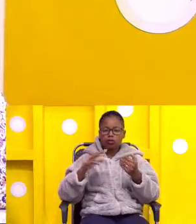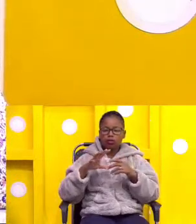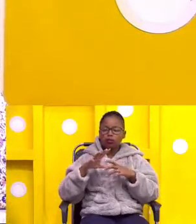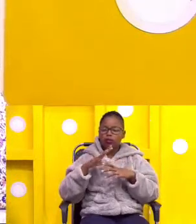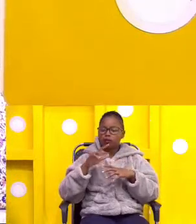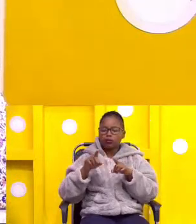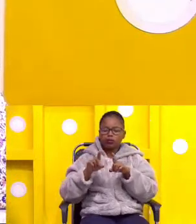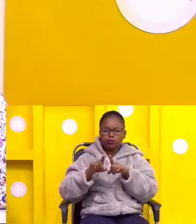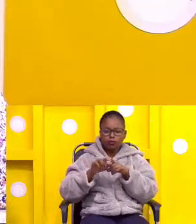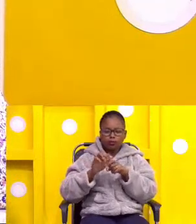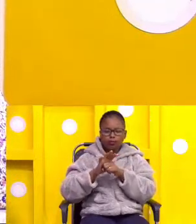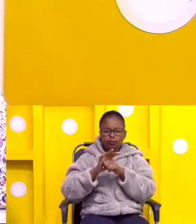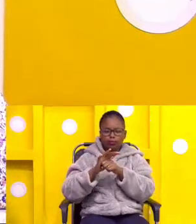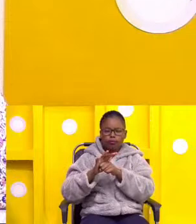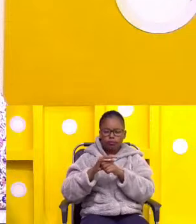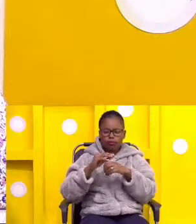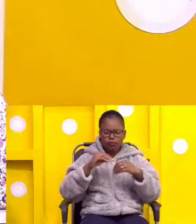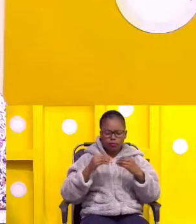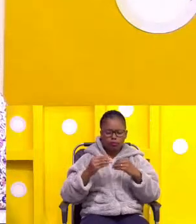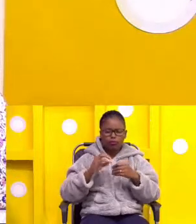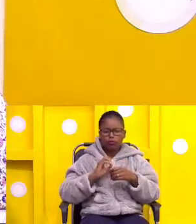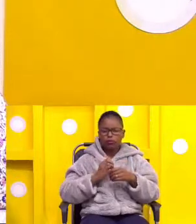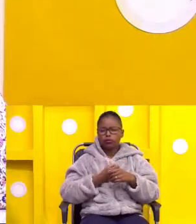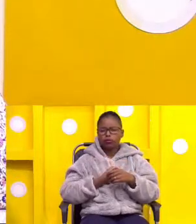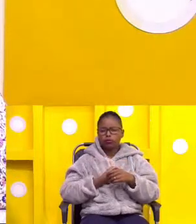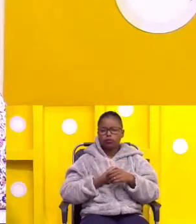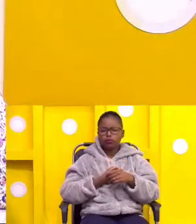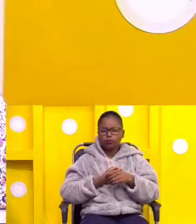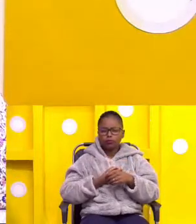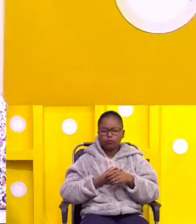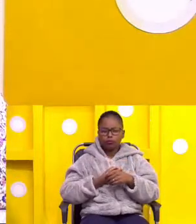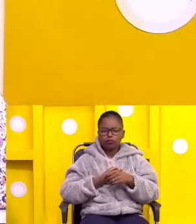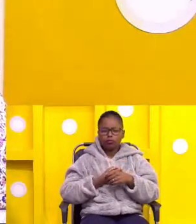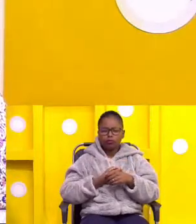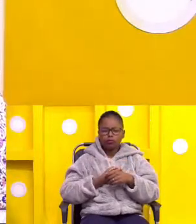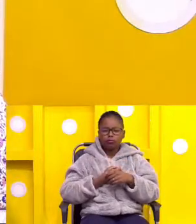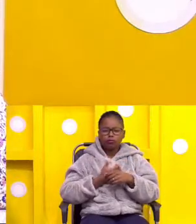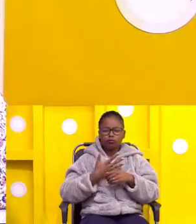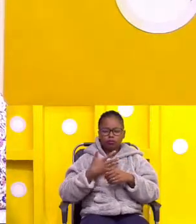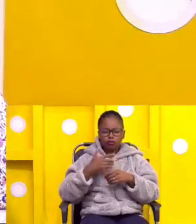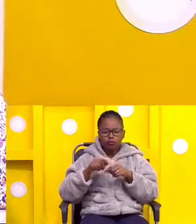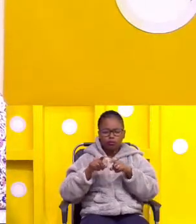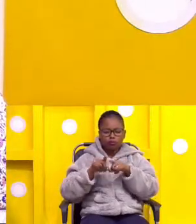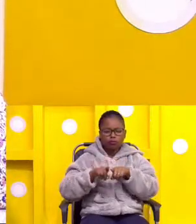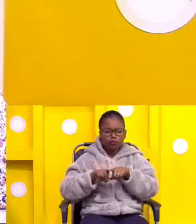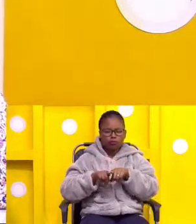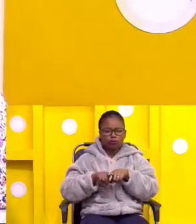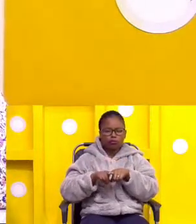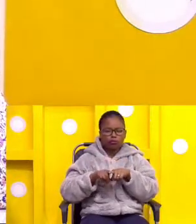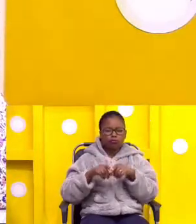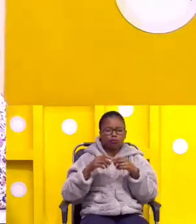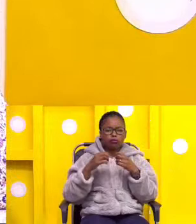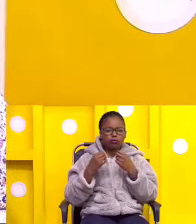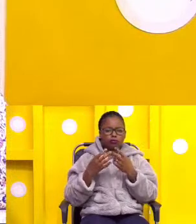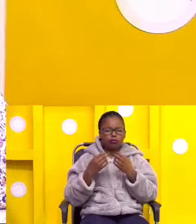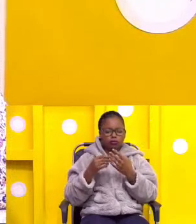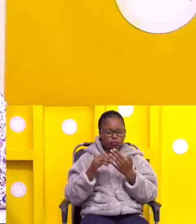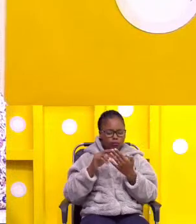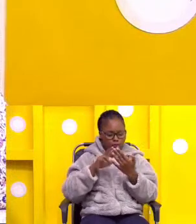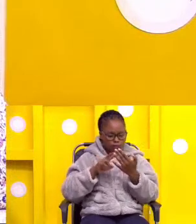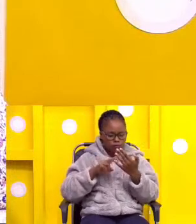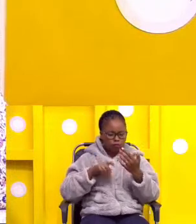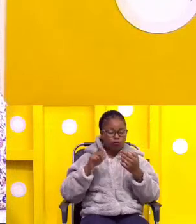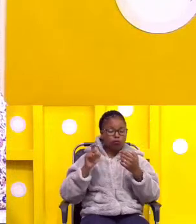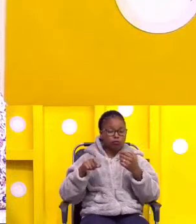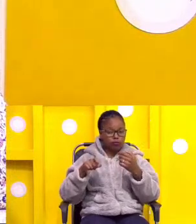Ngai. Tokorwo nĩ ithuĩ tũrehage mawathe maingĩ thĩiniĩ wa mũciĩ. Tondũ o mũthenya rĩ tũkoragwo tũgĩthoma. Kana